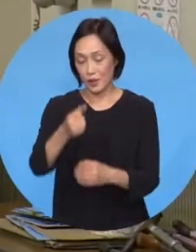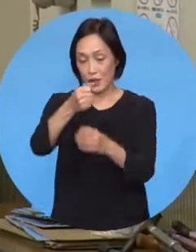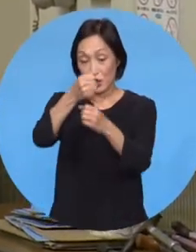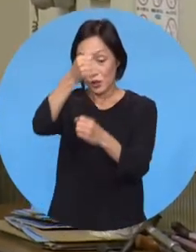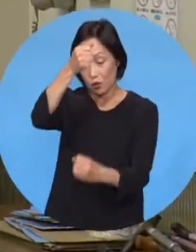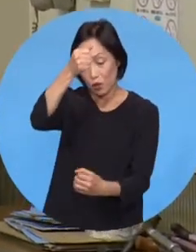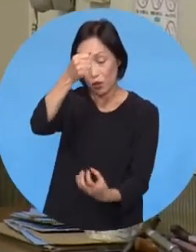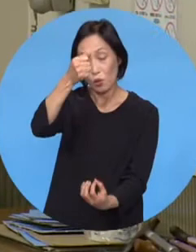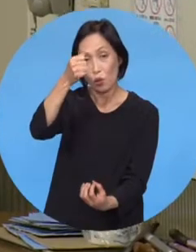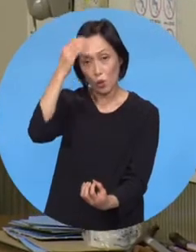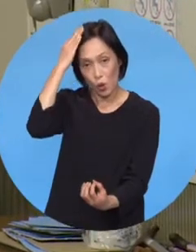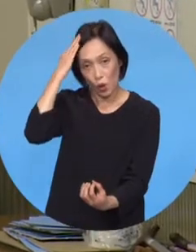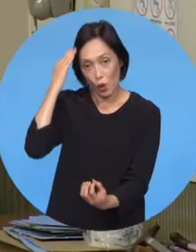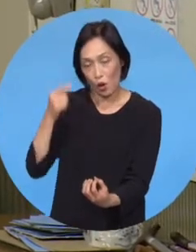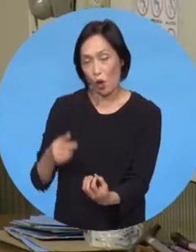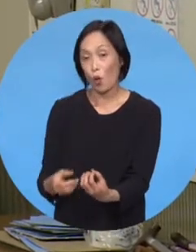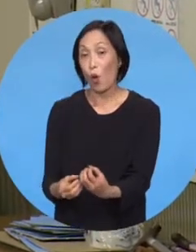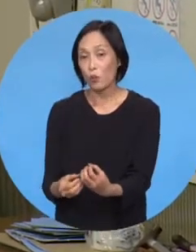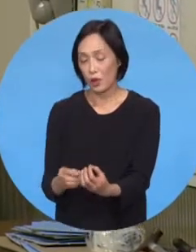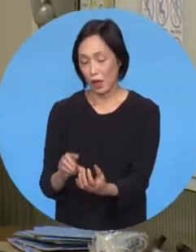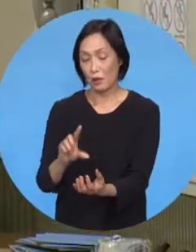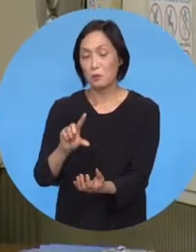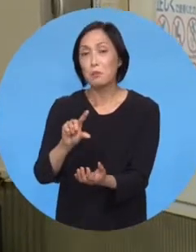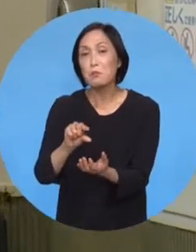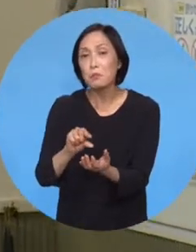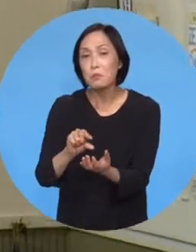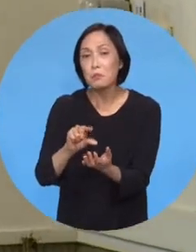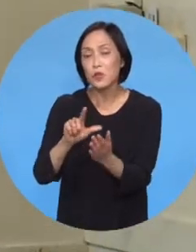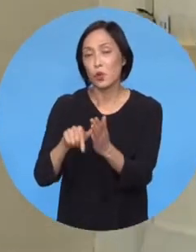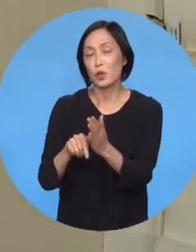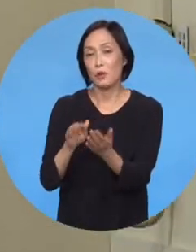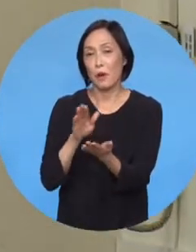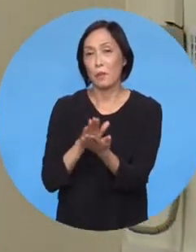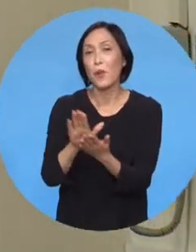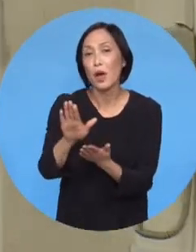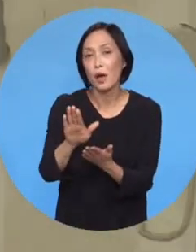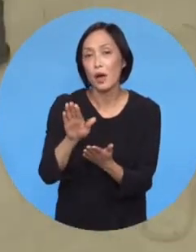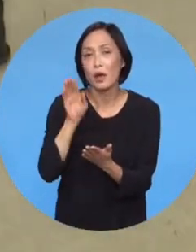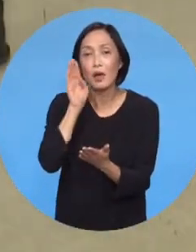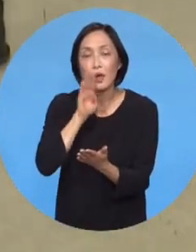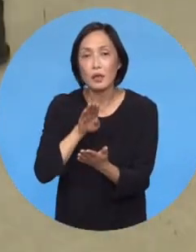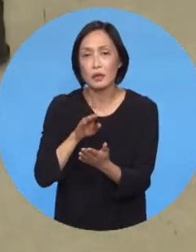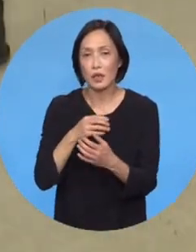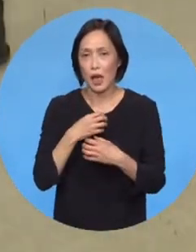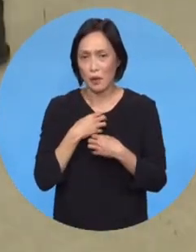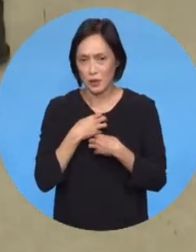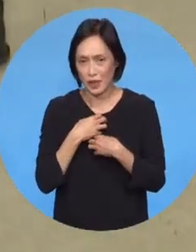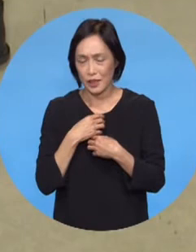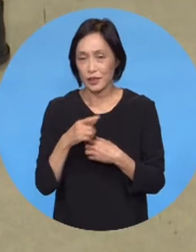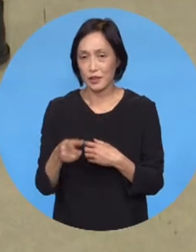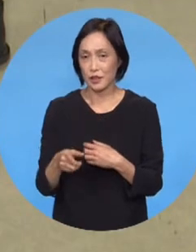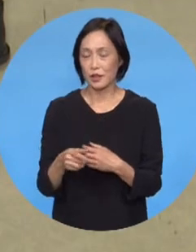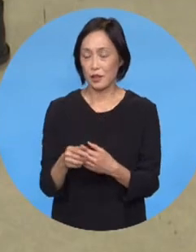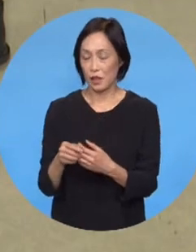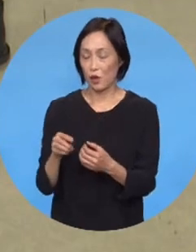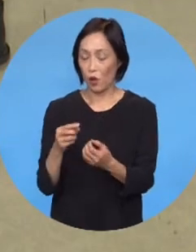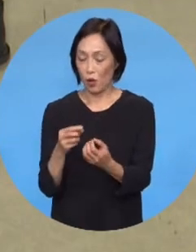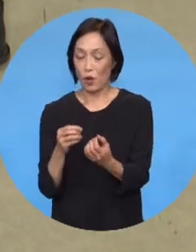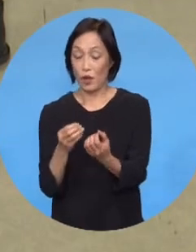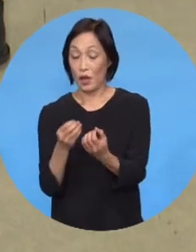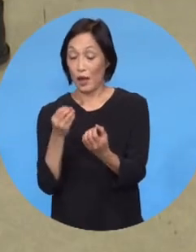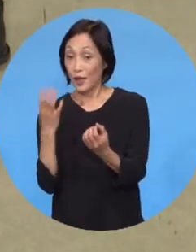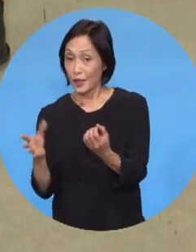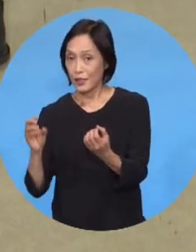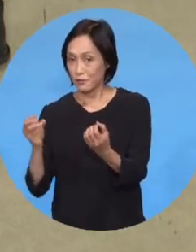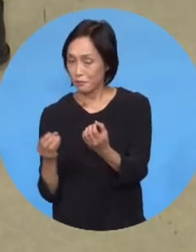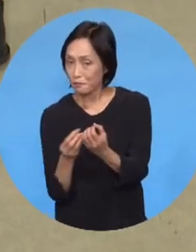また杖の先端にあるゴムがすり減ると滑りやすくなり危険であるため、こまめに点検・交換すること